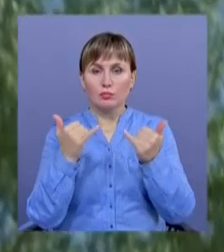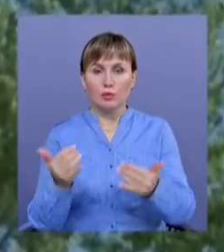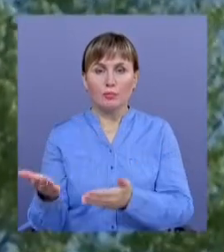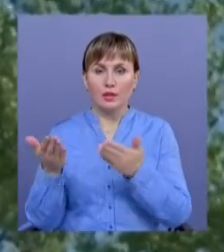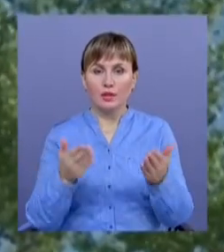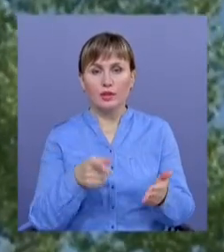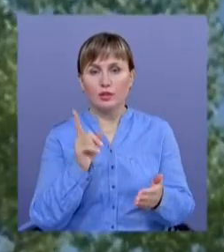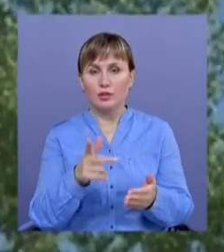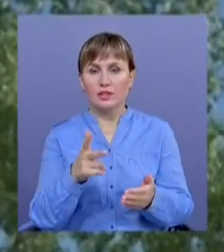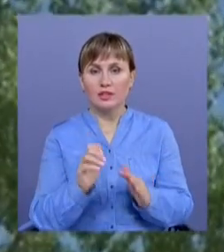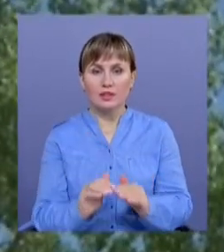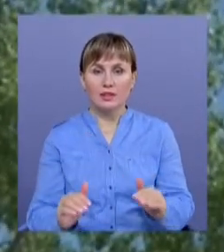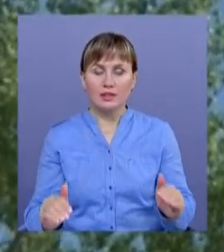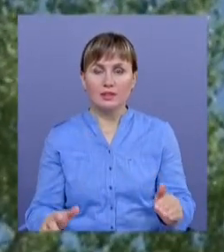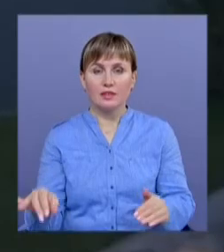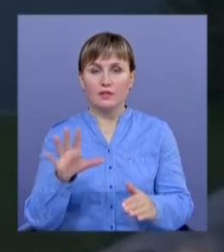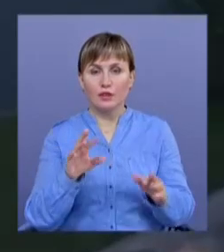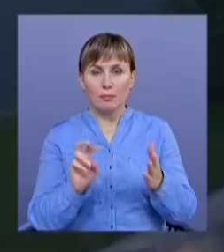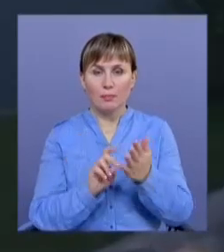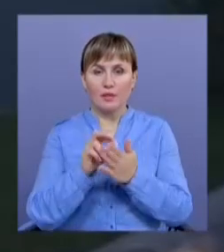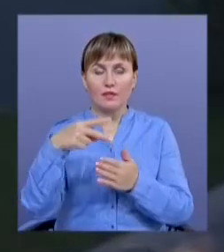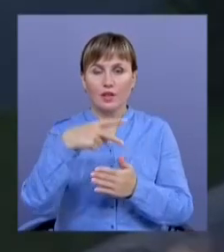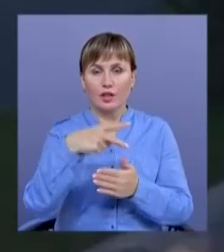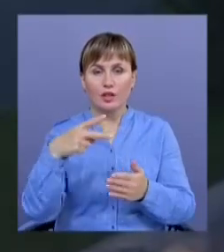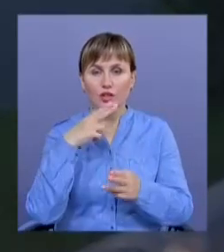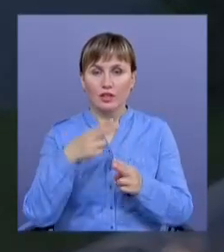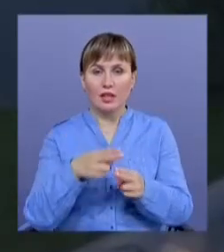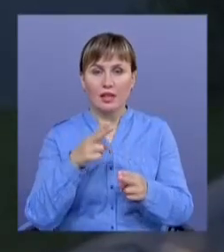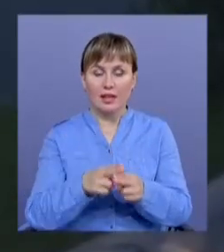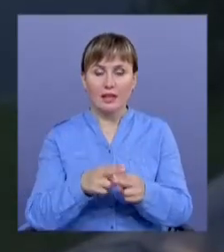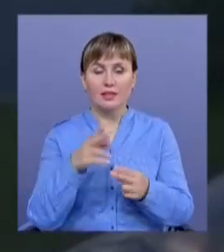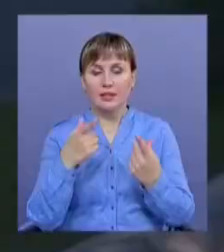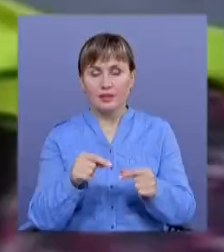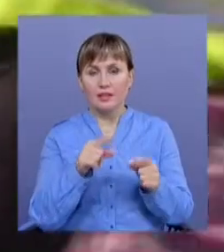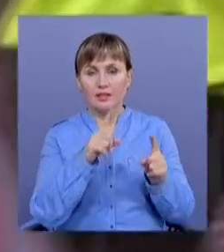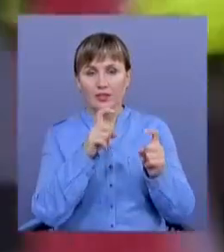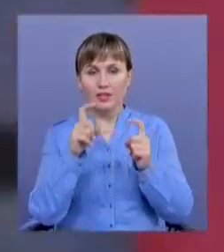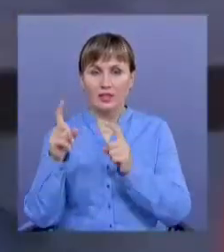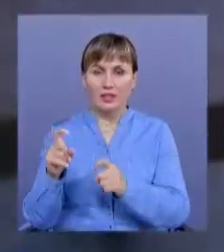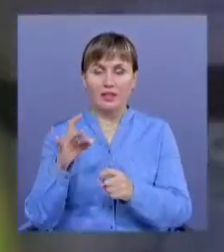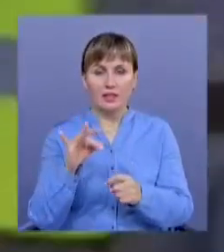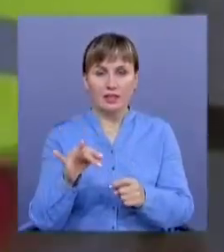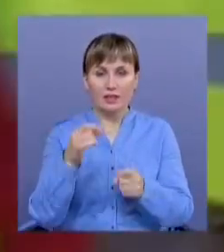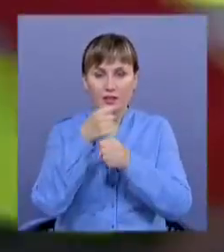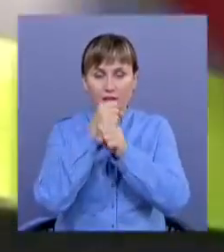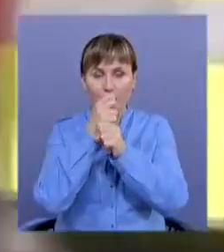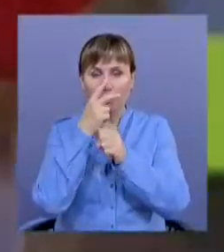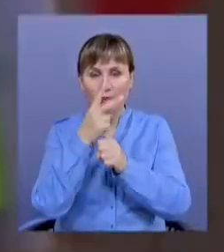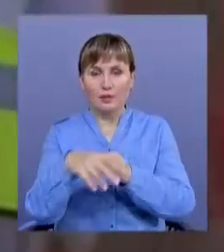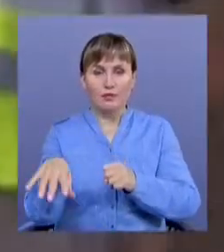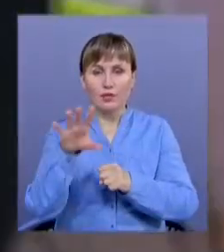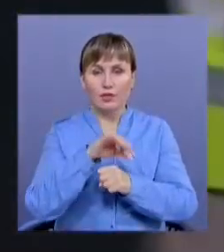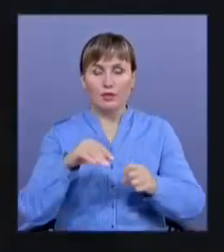пригласили 1300 детей. Они поднялись на второй этаж «Железной леди», где сфотографировались и в телескоп посмотрели весь